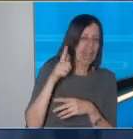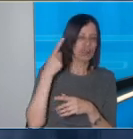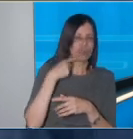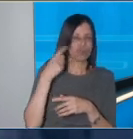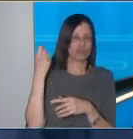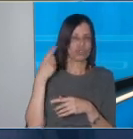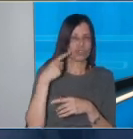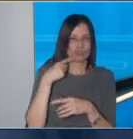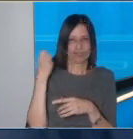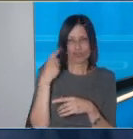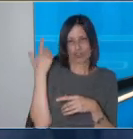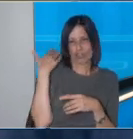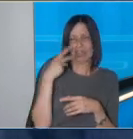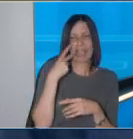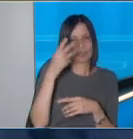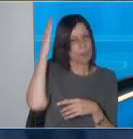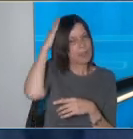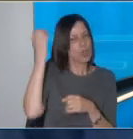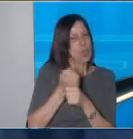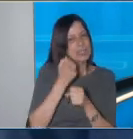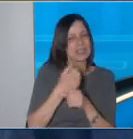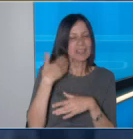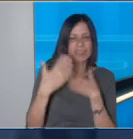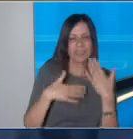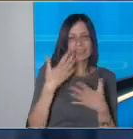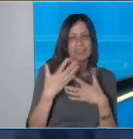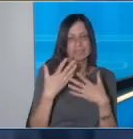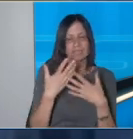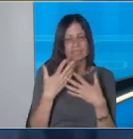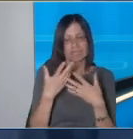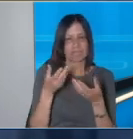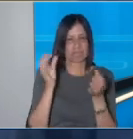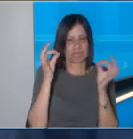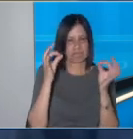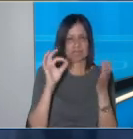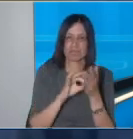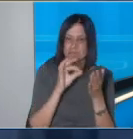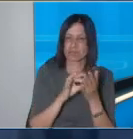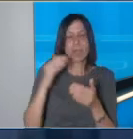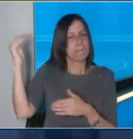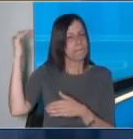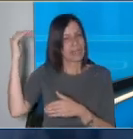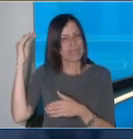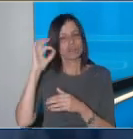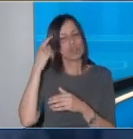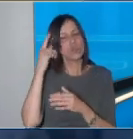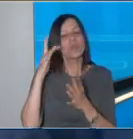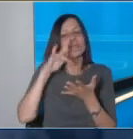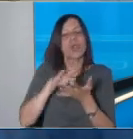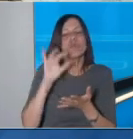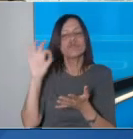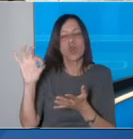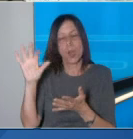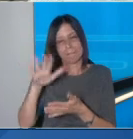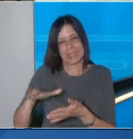בנט מבצע מהלכים, נקרא לזה חריגים, בלשכתו. בני גנץ נאבק כדי שידעו את מקומו